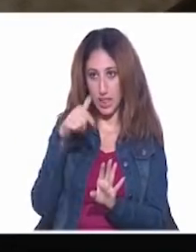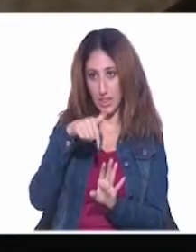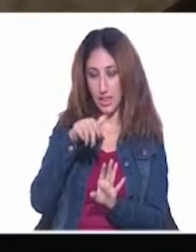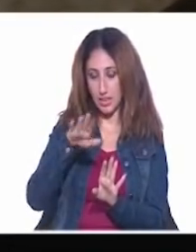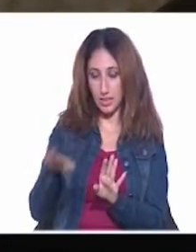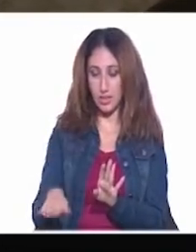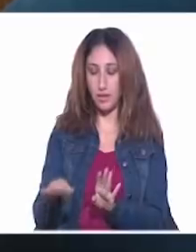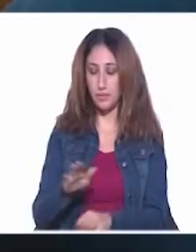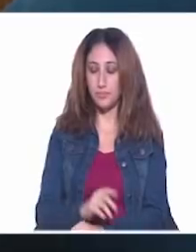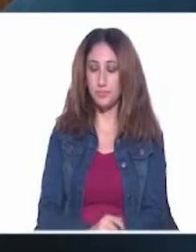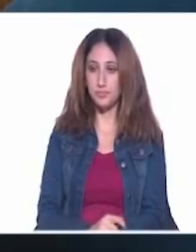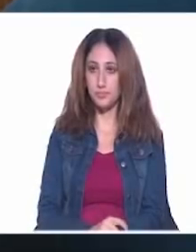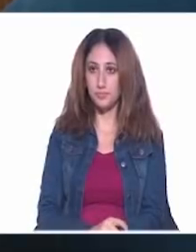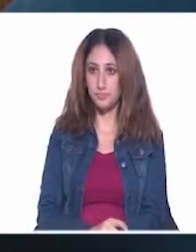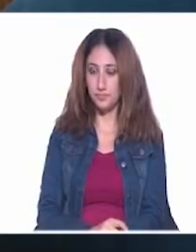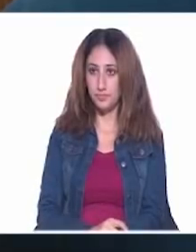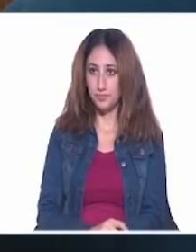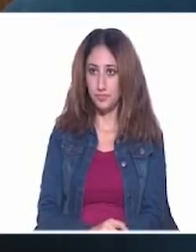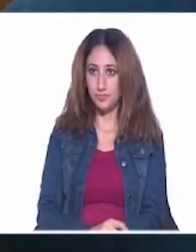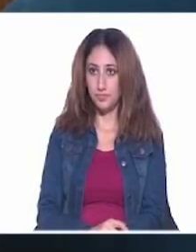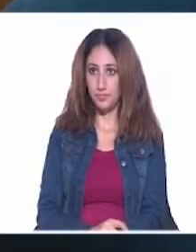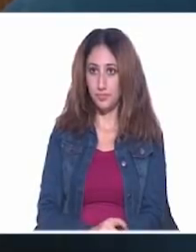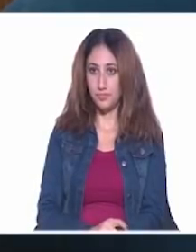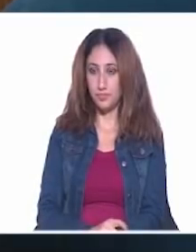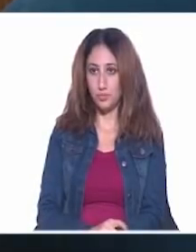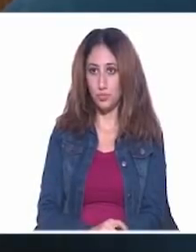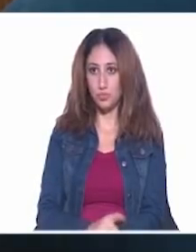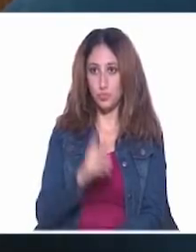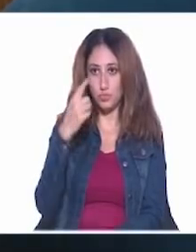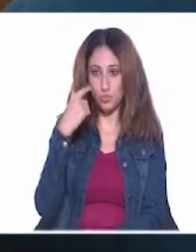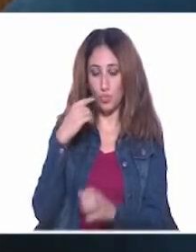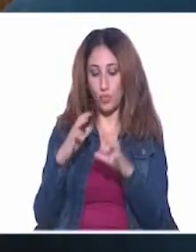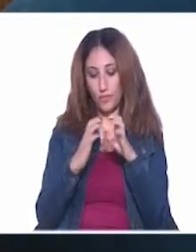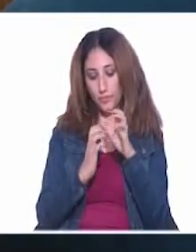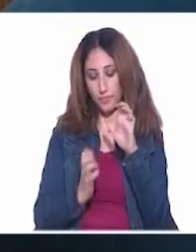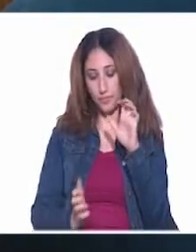1 2 3 4 5 6. كان ممكن تختاري اي رقم تاني. اكيد. خلينا نفنط كل الكاردز دي.